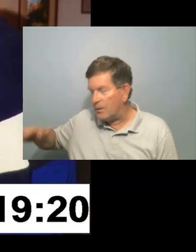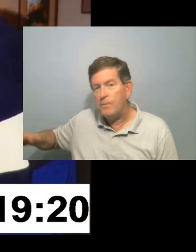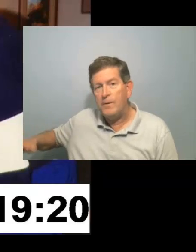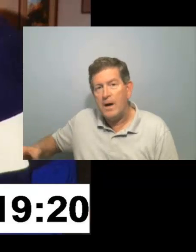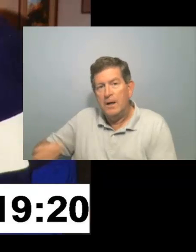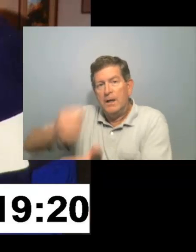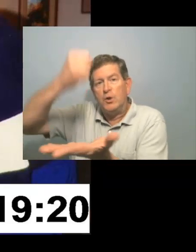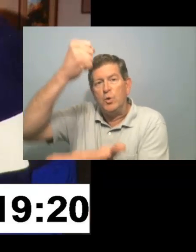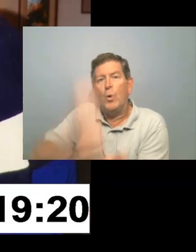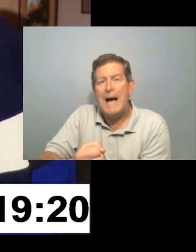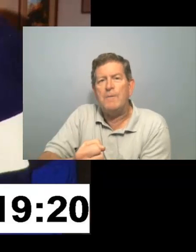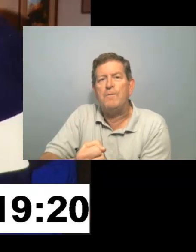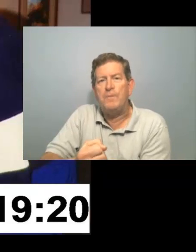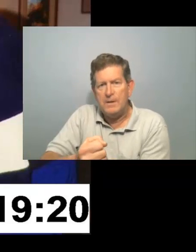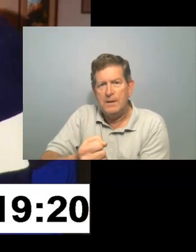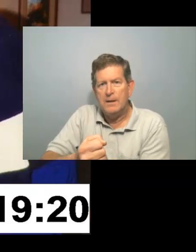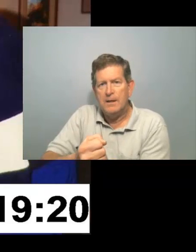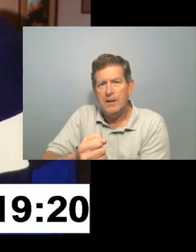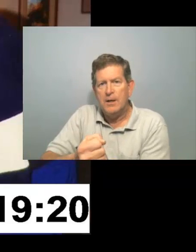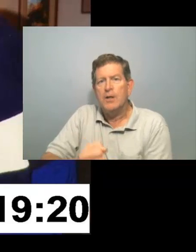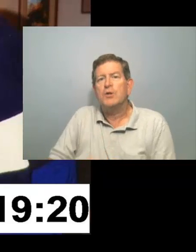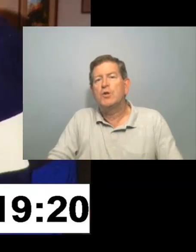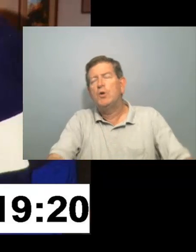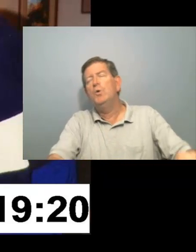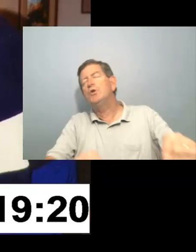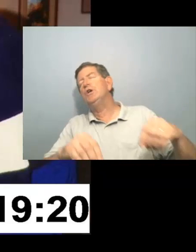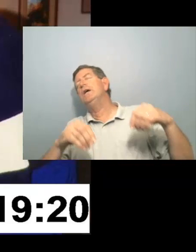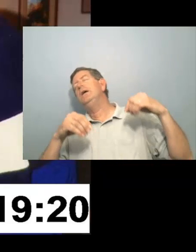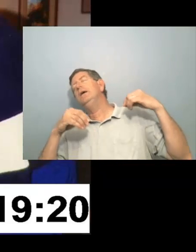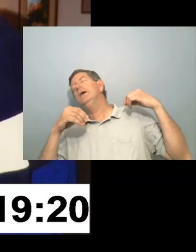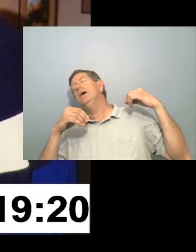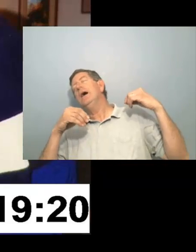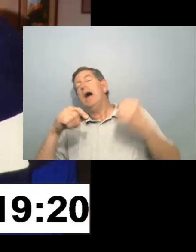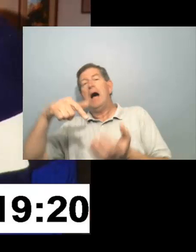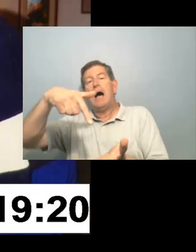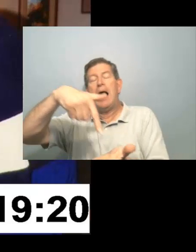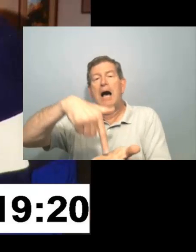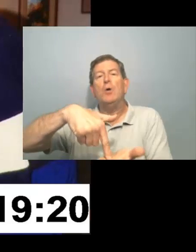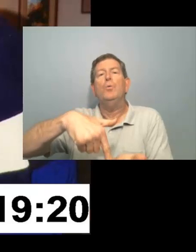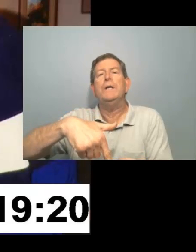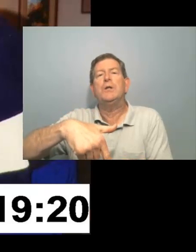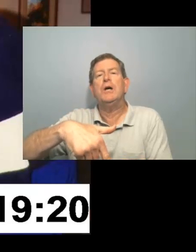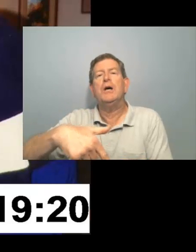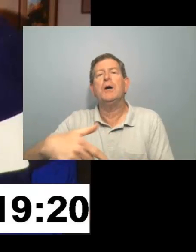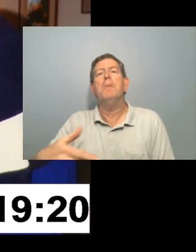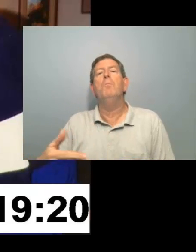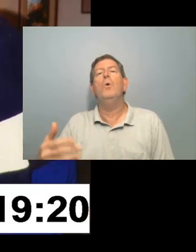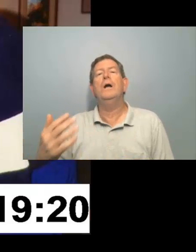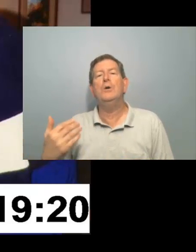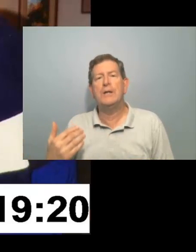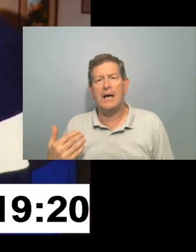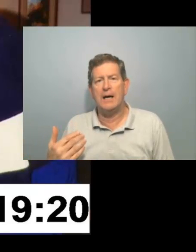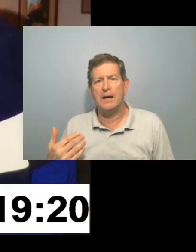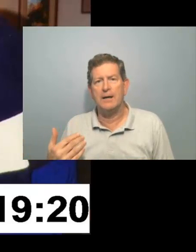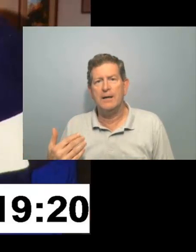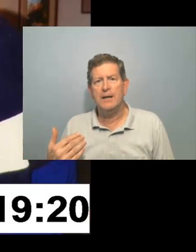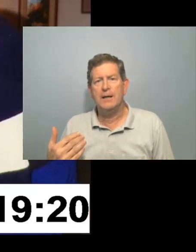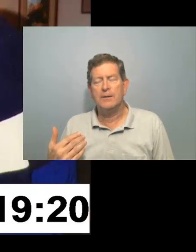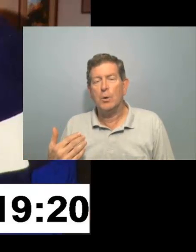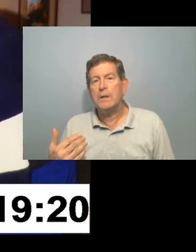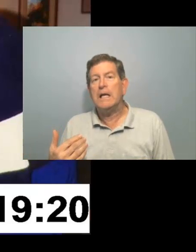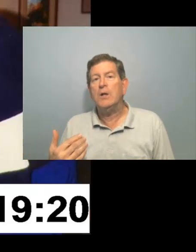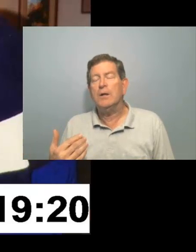enfants doivent se coucher à 8h moins le